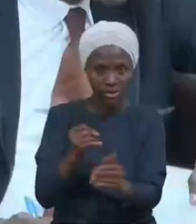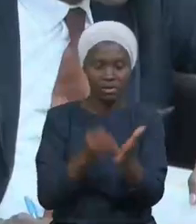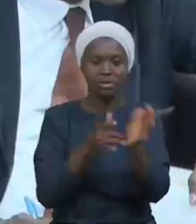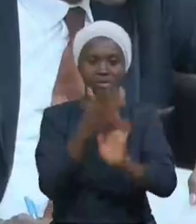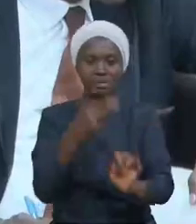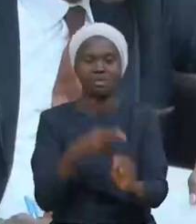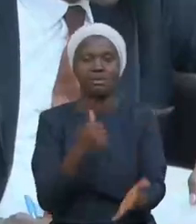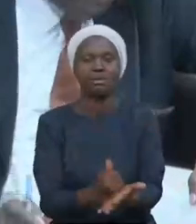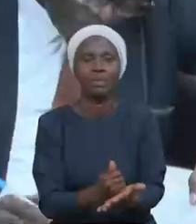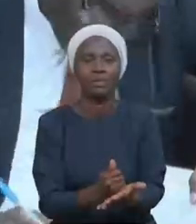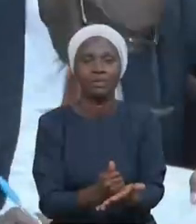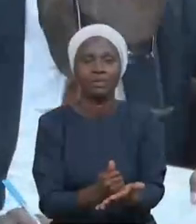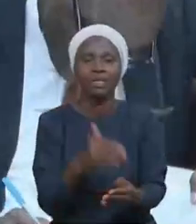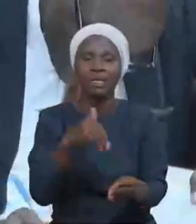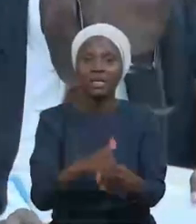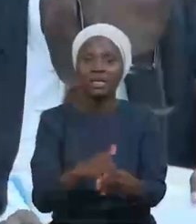Matthieu 8,